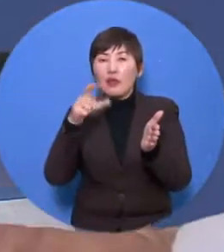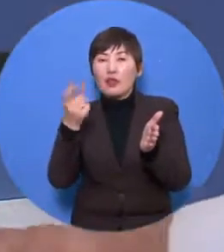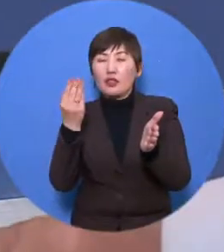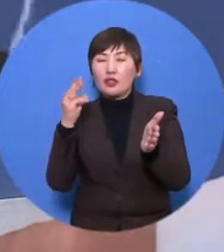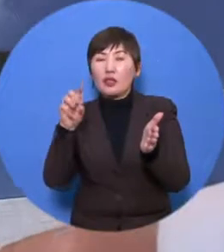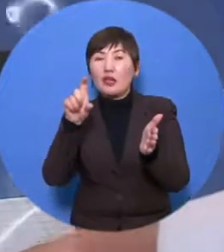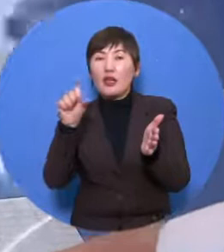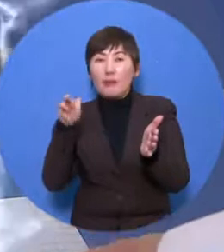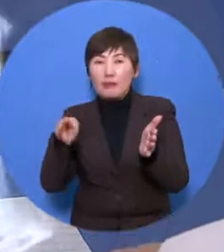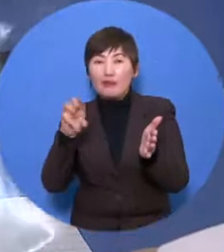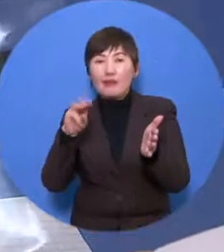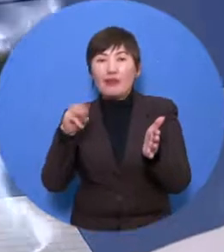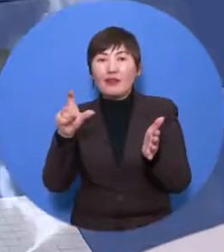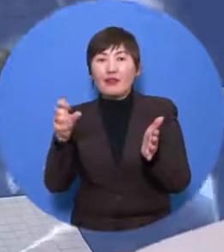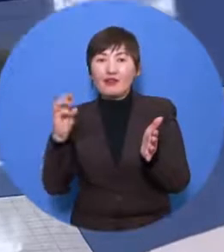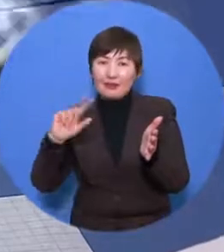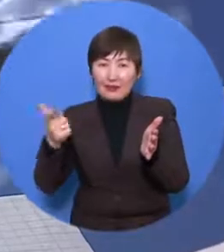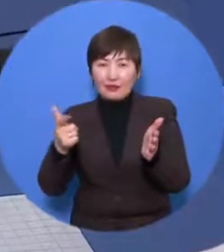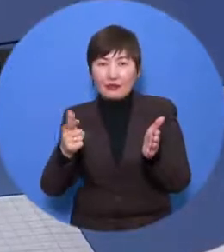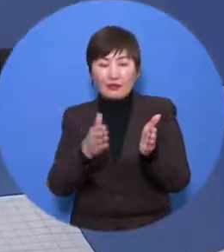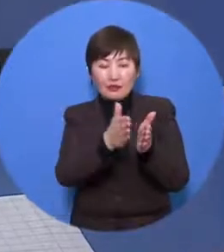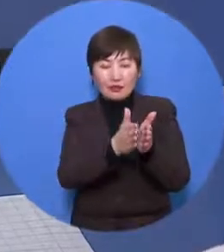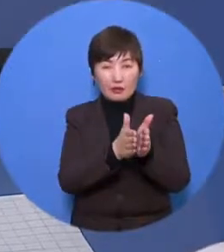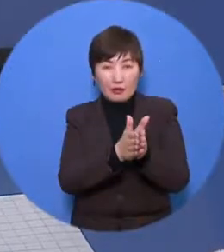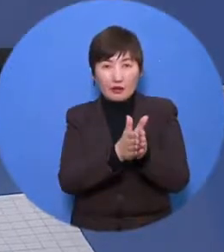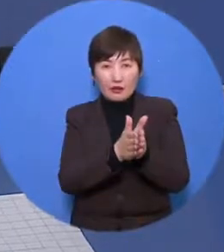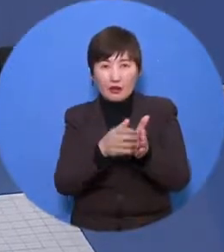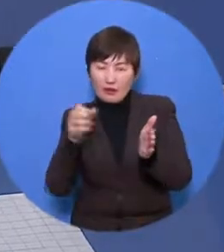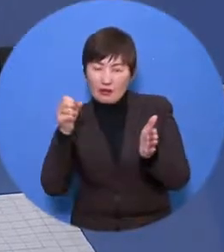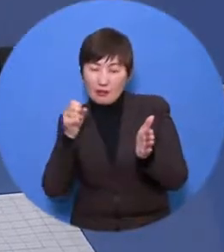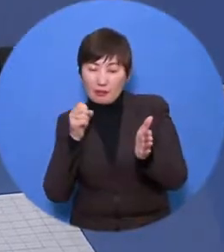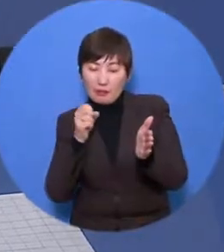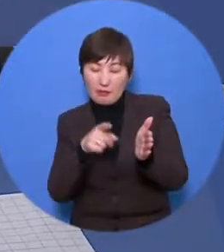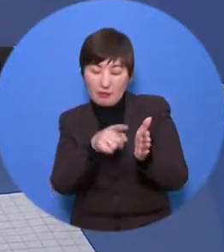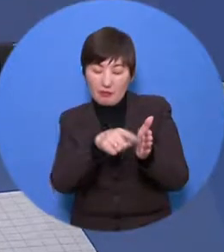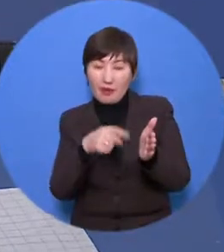ажиглаад гэрэл байх үзэгдэл ямар зүй тогтлоор явдаг болохыг чи таамаглаарай.